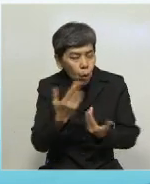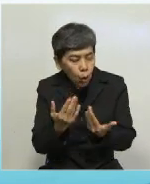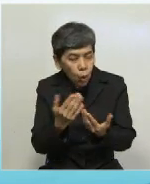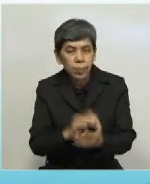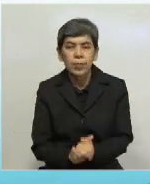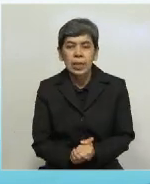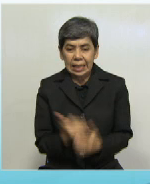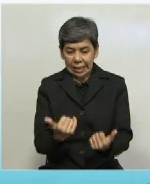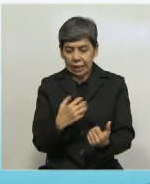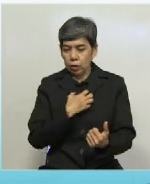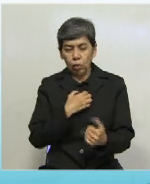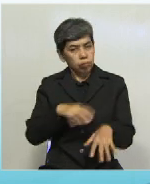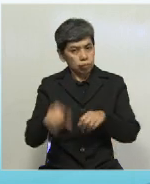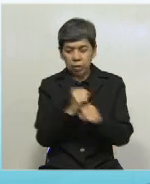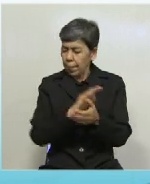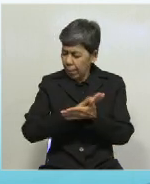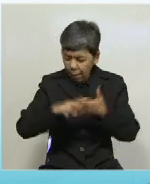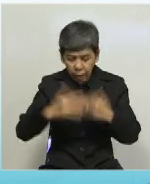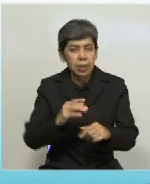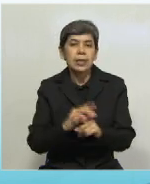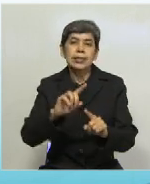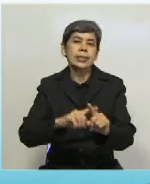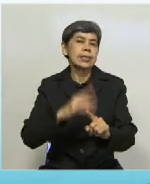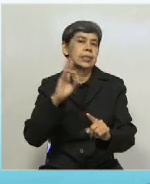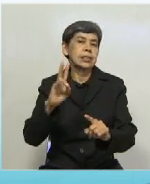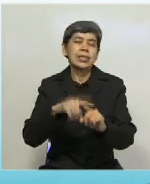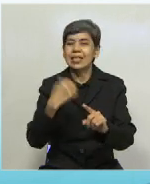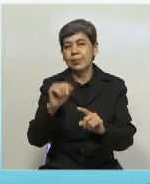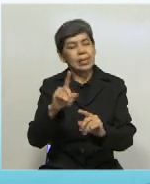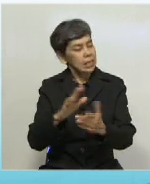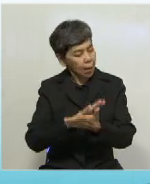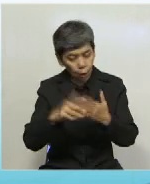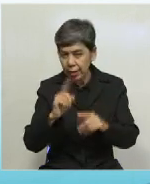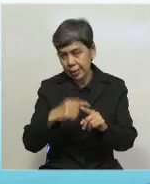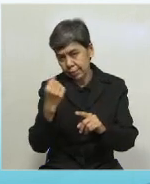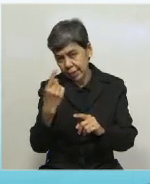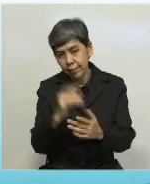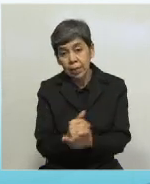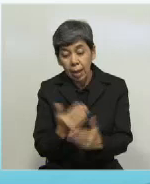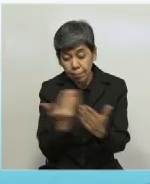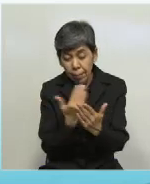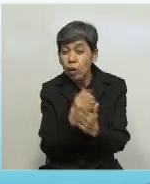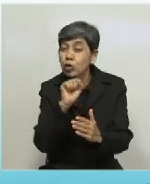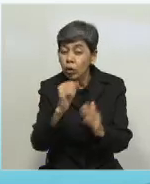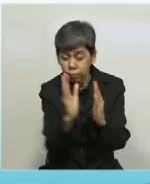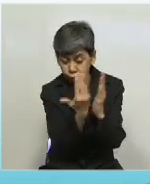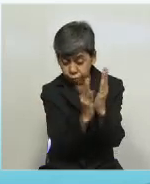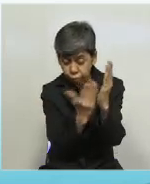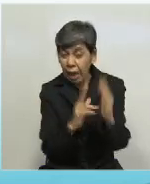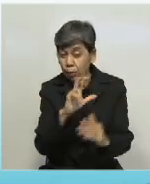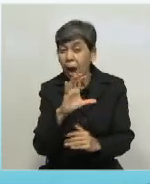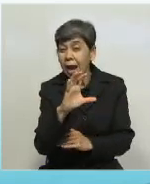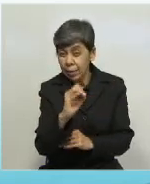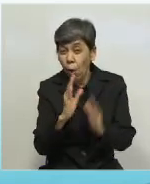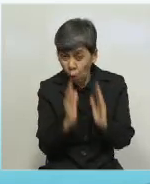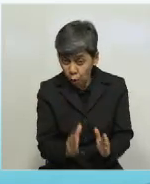นโดยต้องดำเนินการให้แล้วเสร็จภายในเดือนพฤศจิกายนการปรับลดส.ส.เขตเป็น